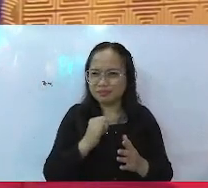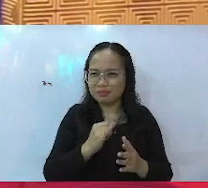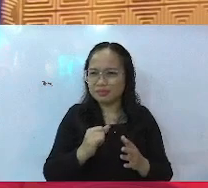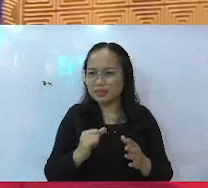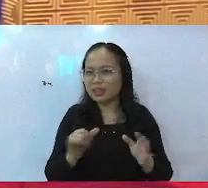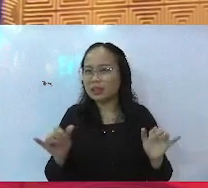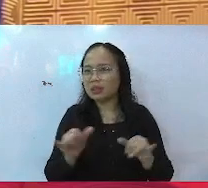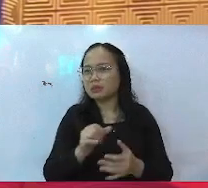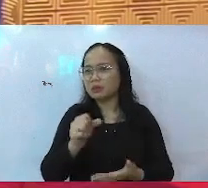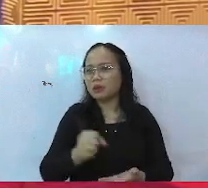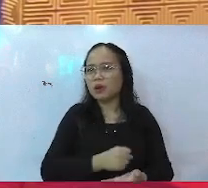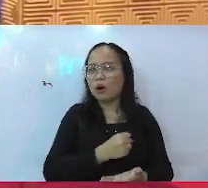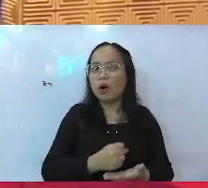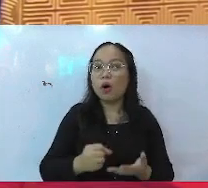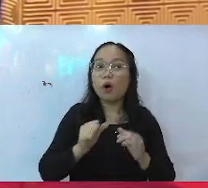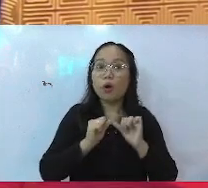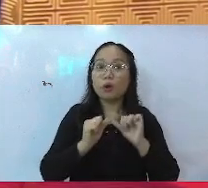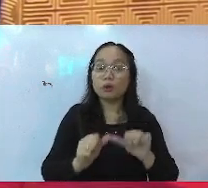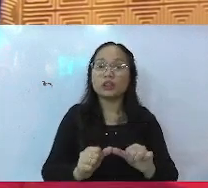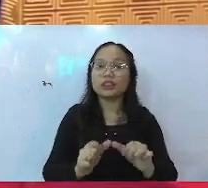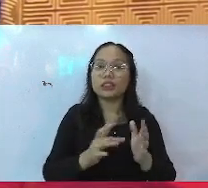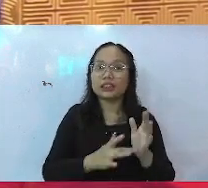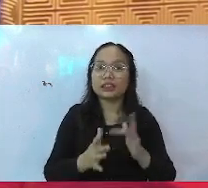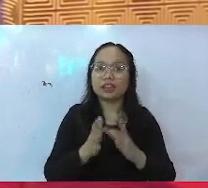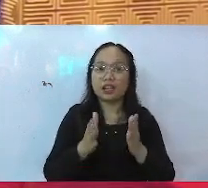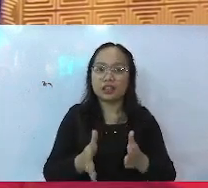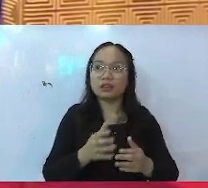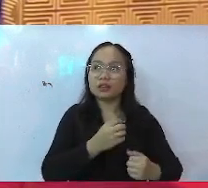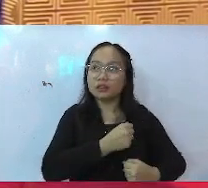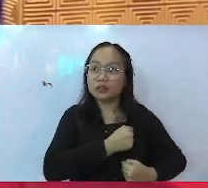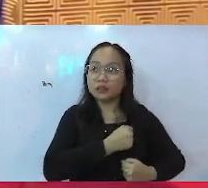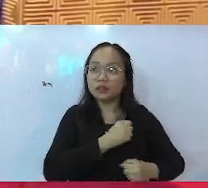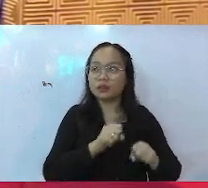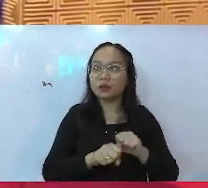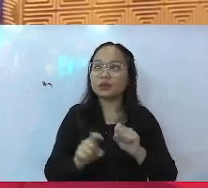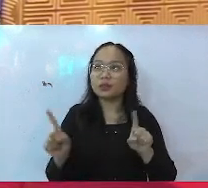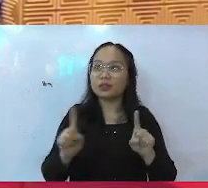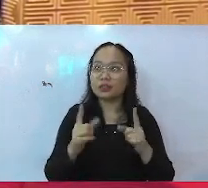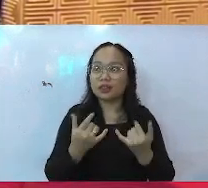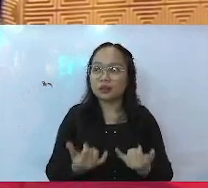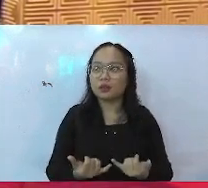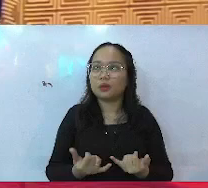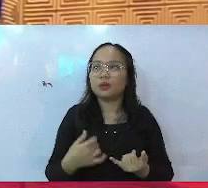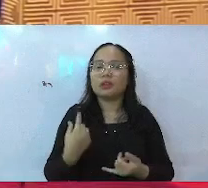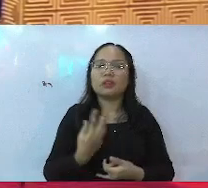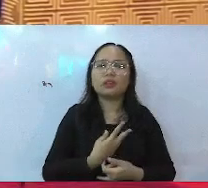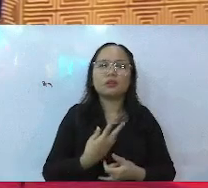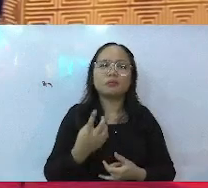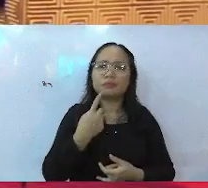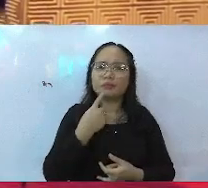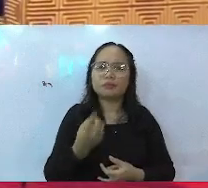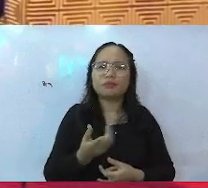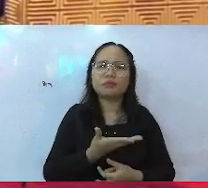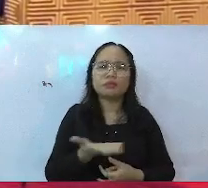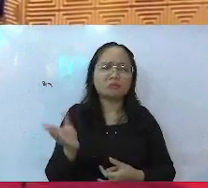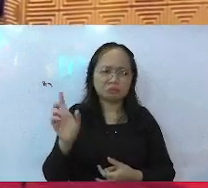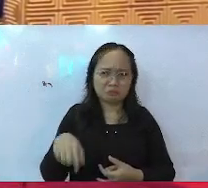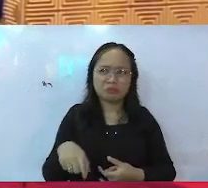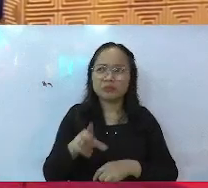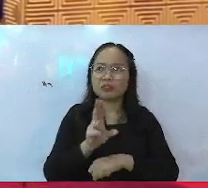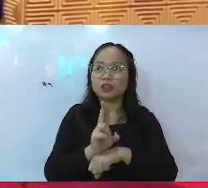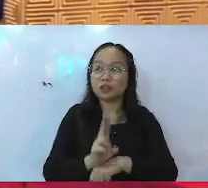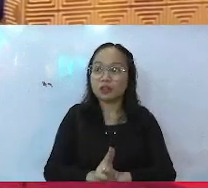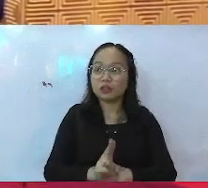Christian soldiers yan ang isa sa pinakamaganda sa kanta na ito kaya young people Alam niyo Sabi ko sa inyo sanayin na niyo na hindi